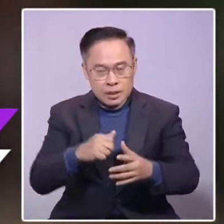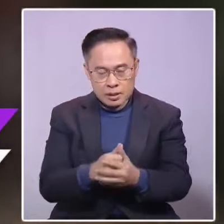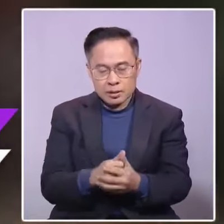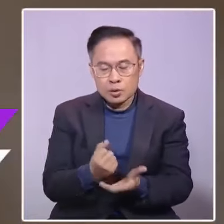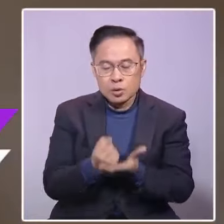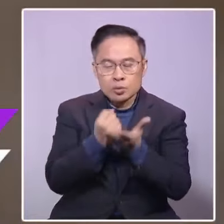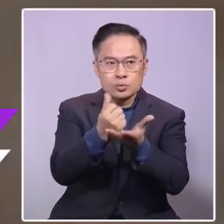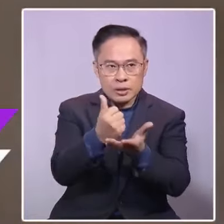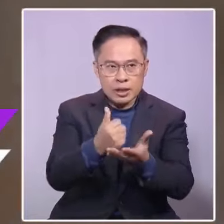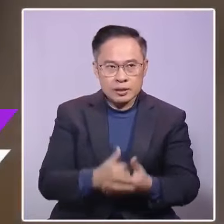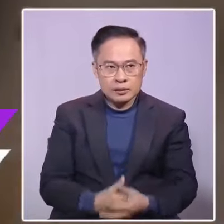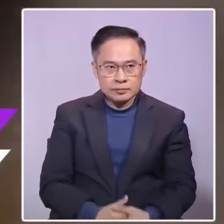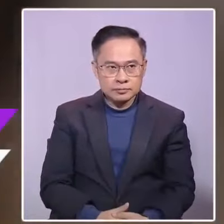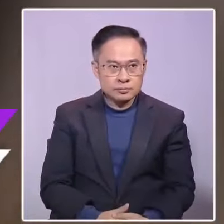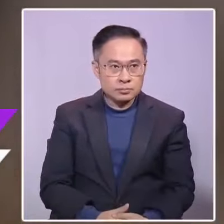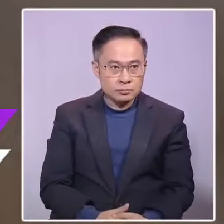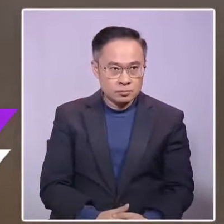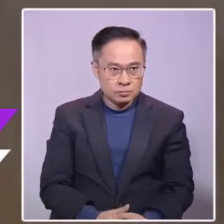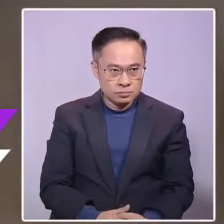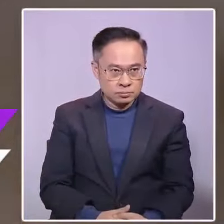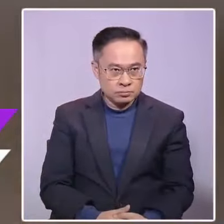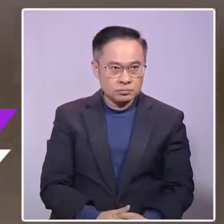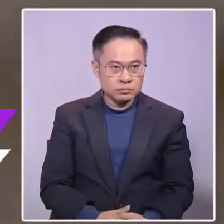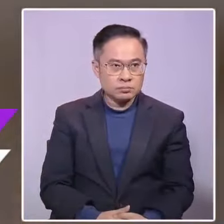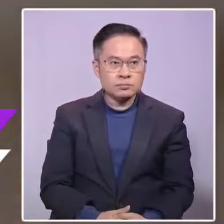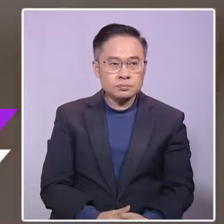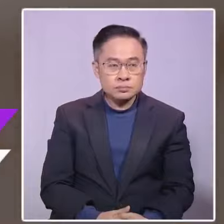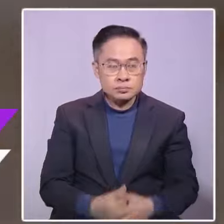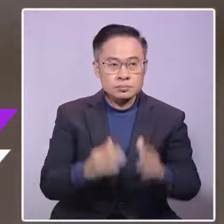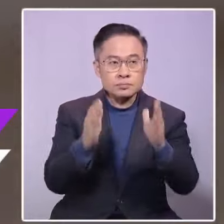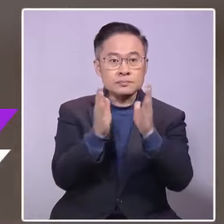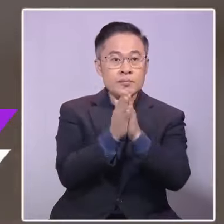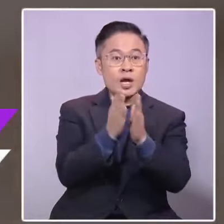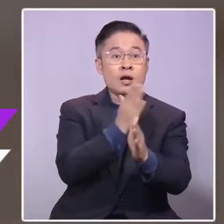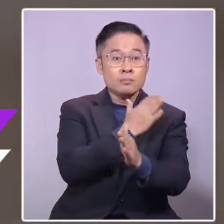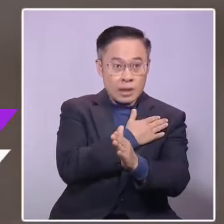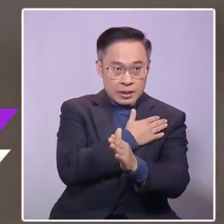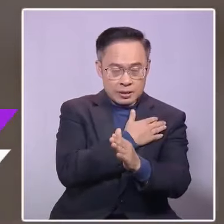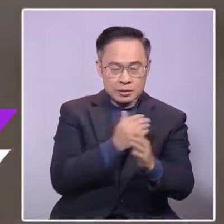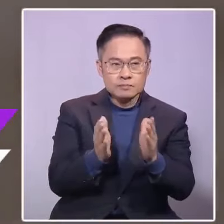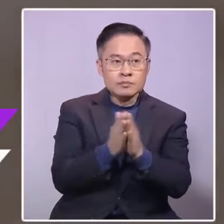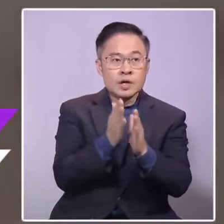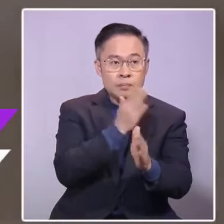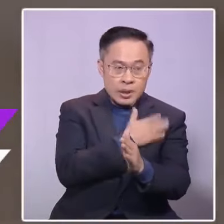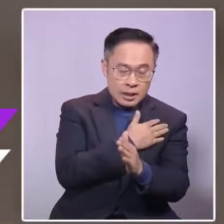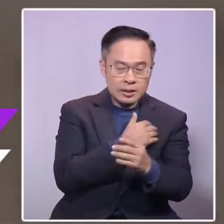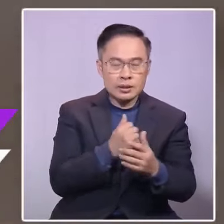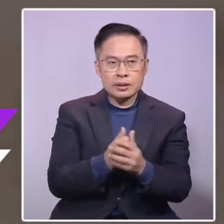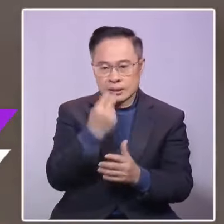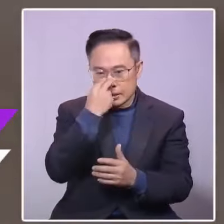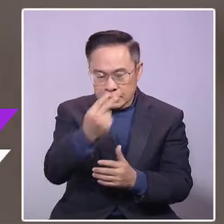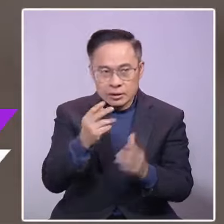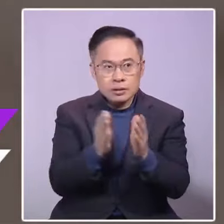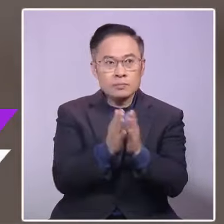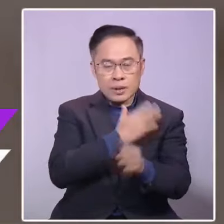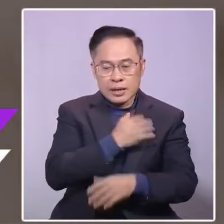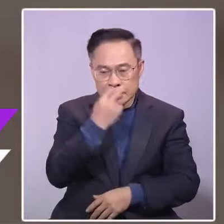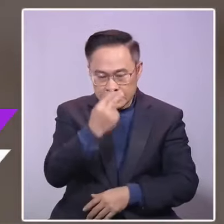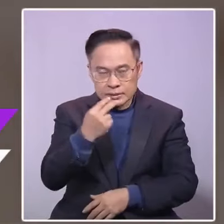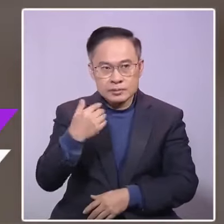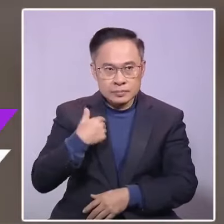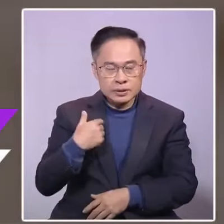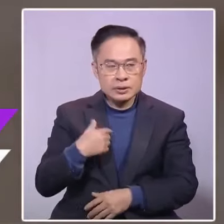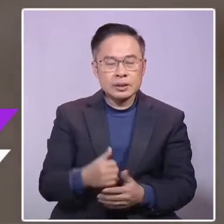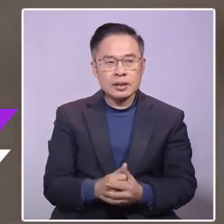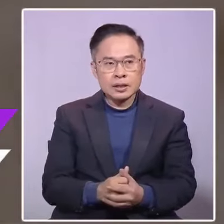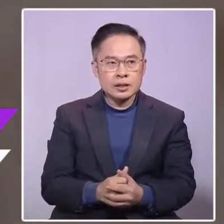บถามพระครูออสนะครับที่ท่านอยู่ในเหตุการณ์นะครับพร้อมกับควานช้างตระกูลแสนเนี่ยท่านก็เล่าให้ฟังว่าเหตุการณ์เนี่ยเ